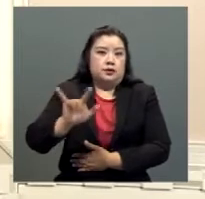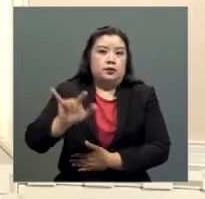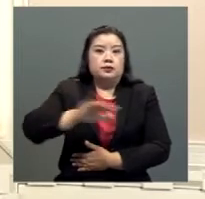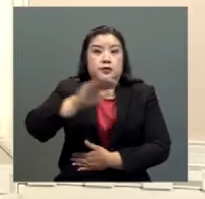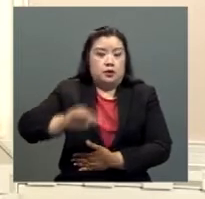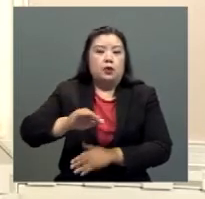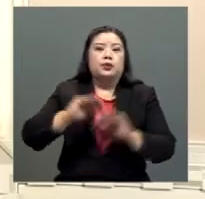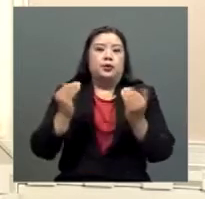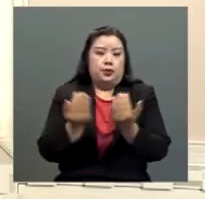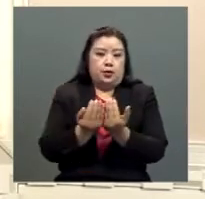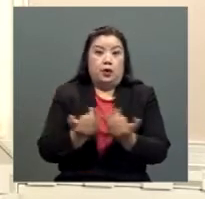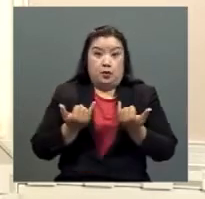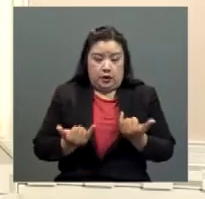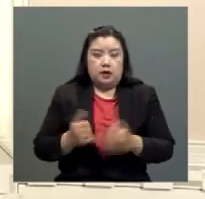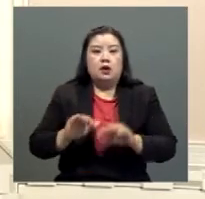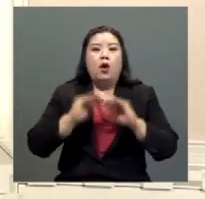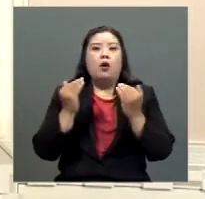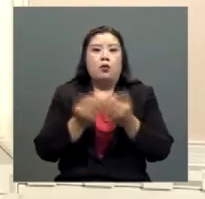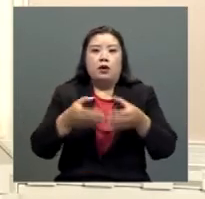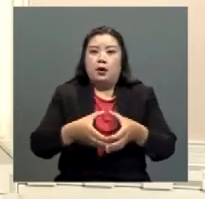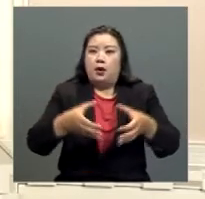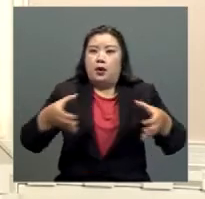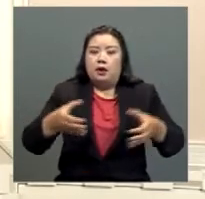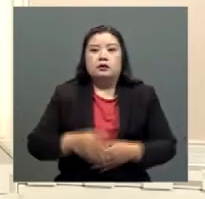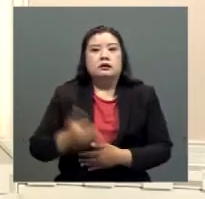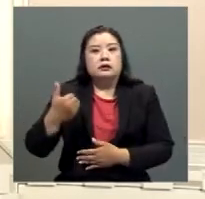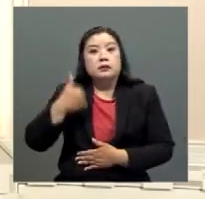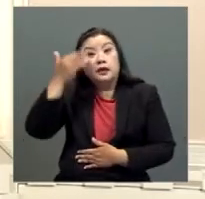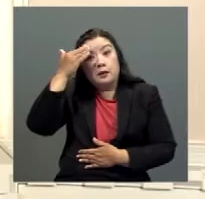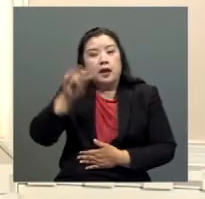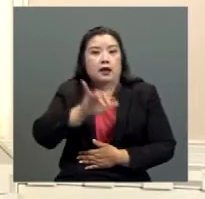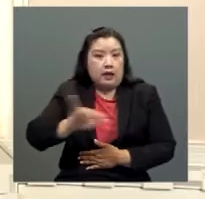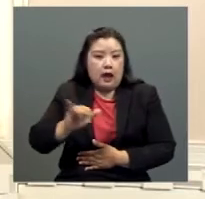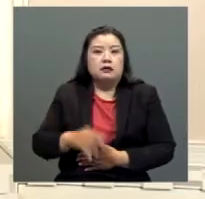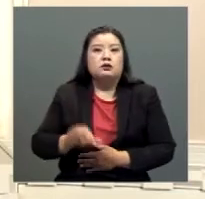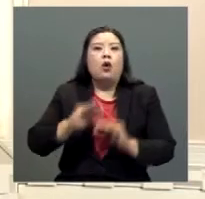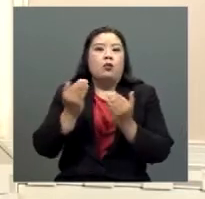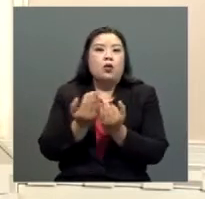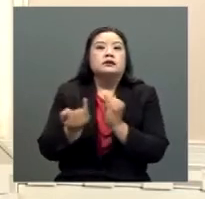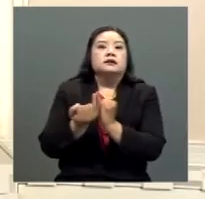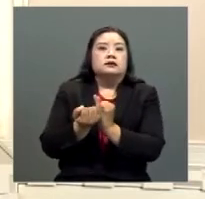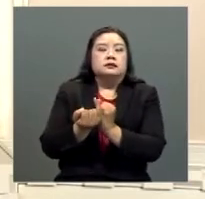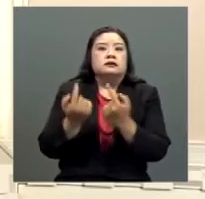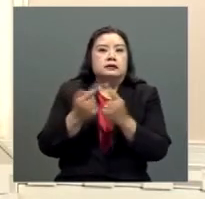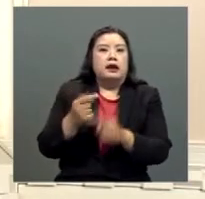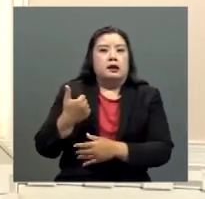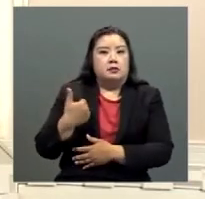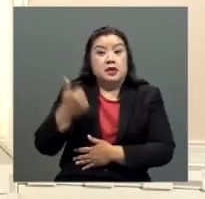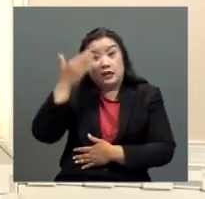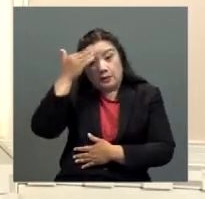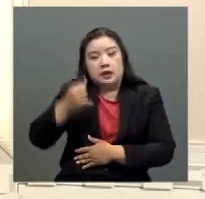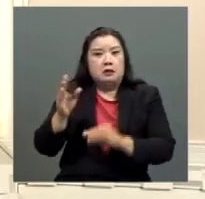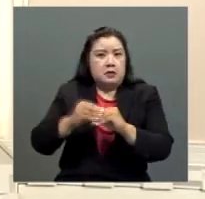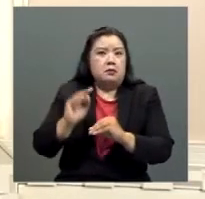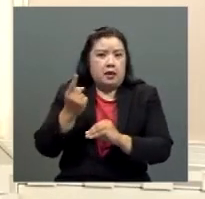บครัวของพวกเราใหญ่ขึ้นกว่าเดิมมากกว่าเพียงแค่ญาติพี่น้องทางสายเลือดแต่ครอบครัวของเรานั้นคือเป็นคนไทยทั้ง